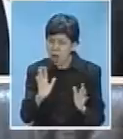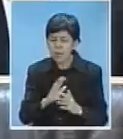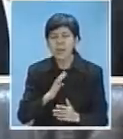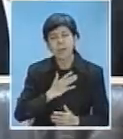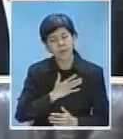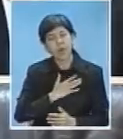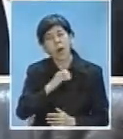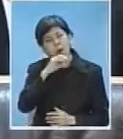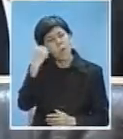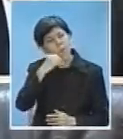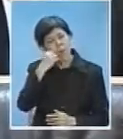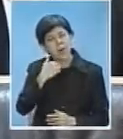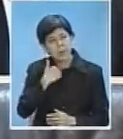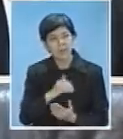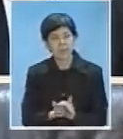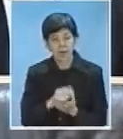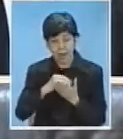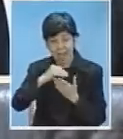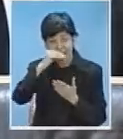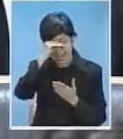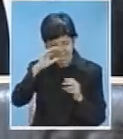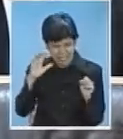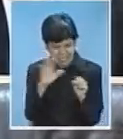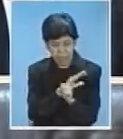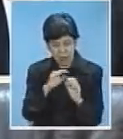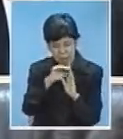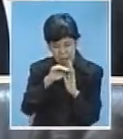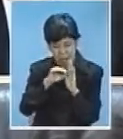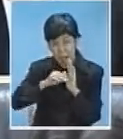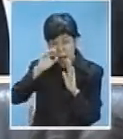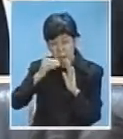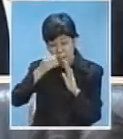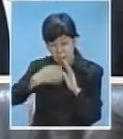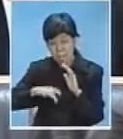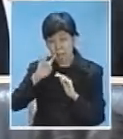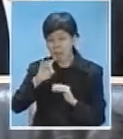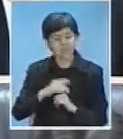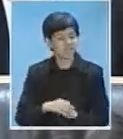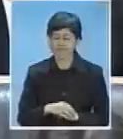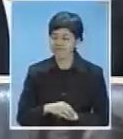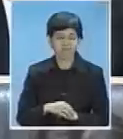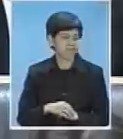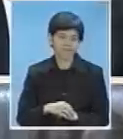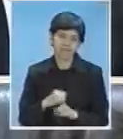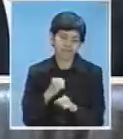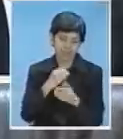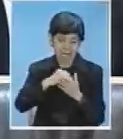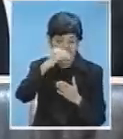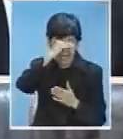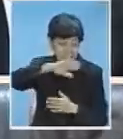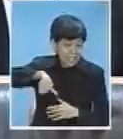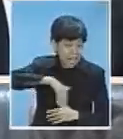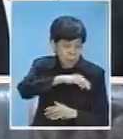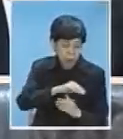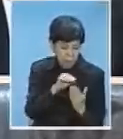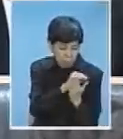มพูดเรื่องนี้มาตลอดเพราะว่าการเรียนให้ครบตาม8สาระวิชาไม่สามารถทำให้เด็กทุกคน